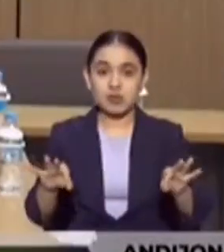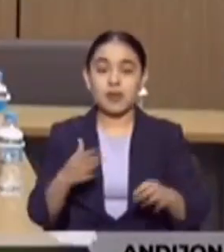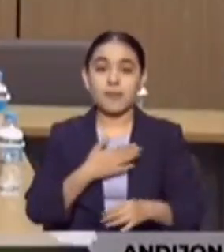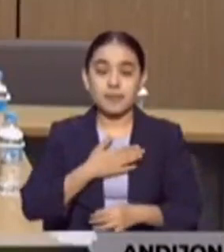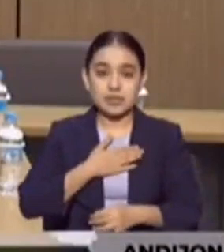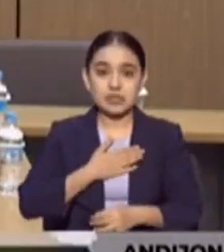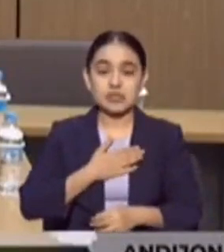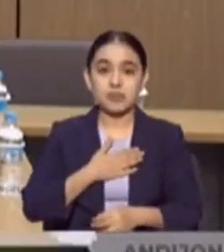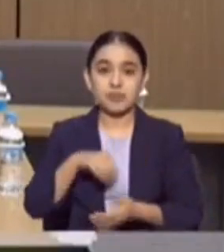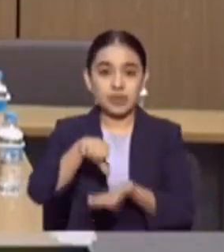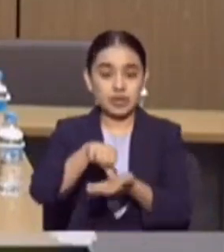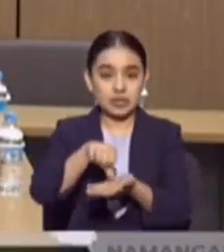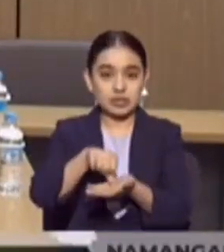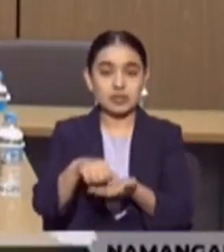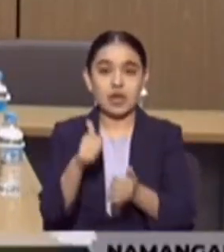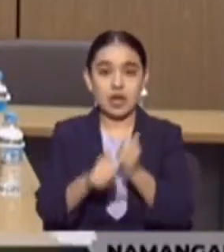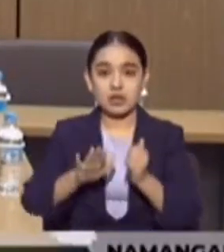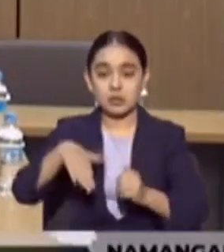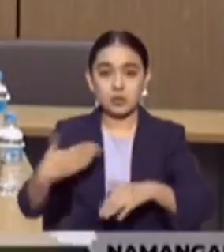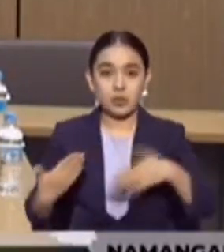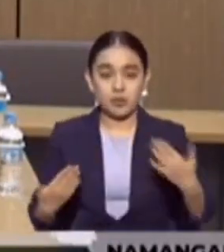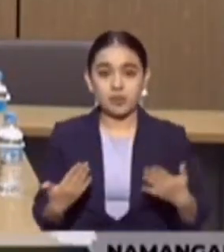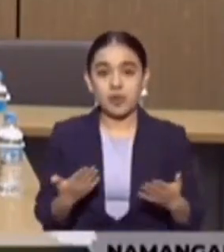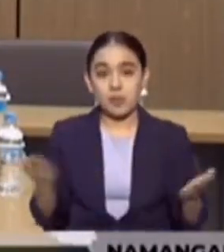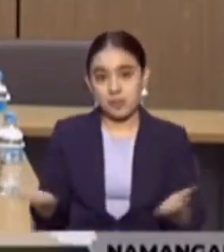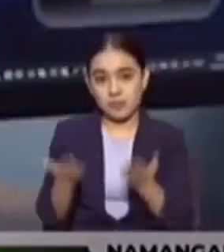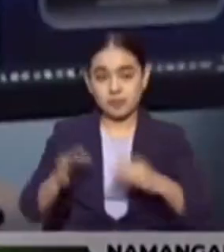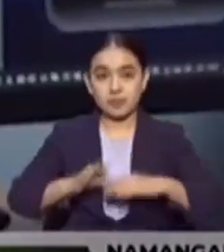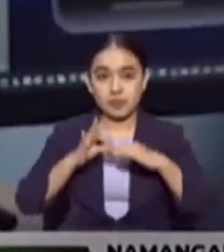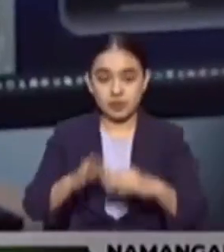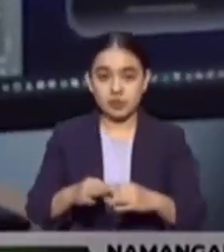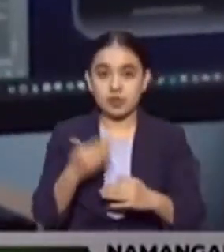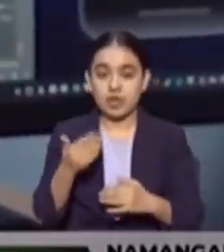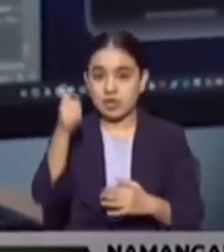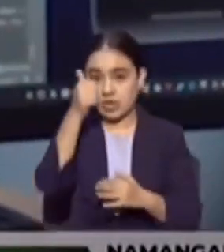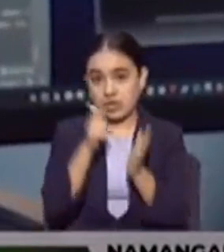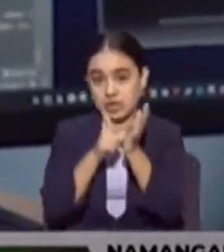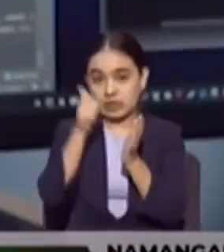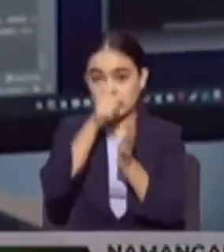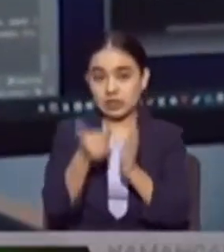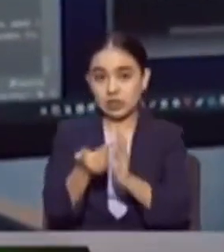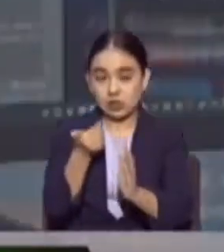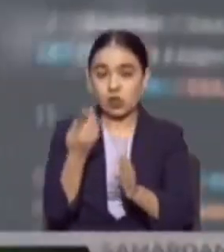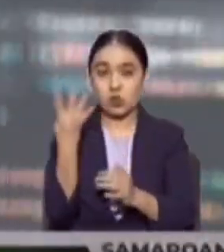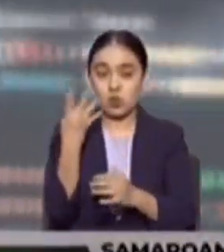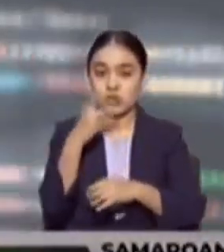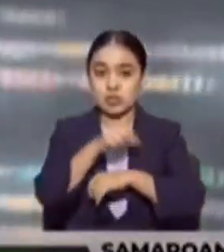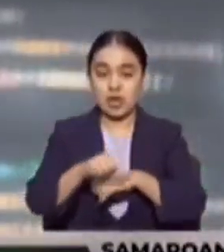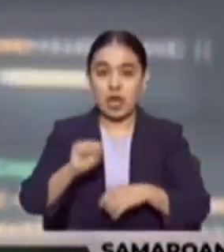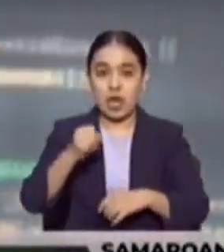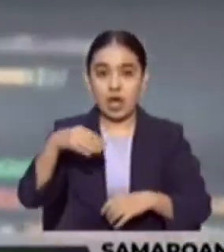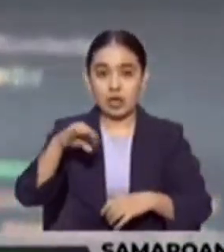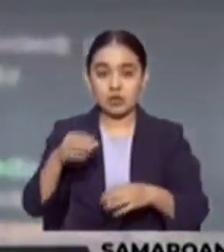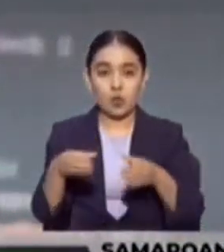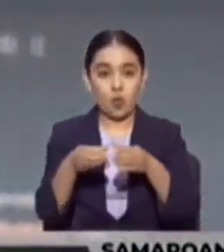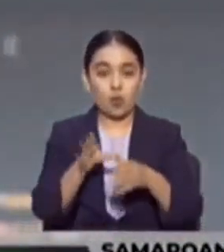Biz rezidentlarni har tomonlama qo'llab-quvvatlab kelmoqdamiz. Mana 7 yil avval 4 ta chet el IT